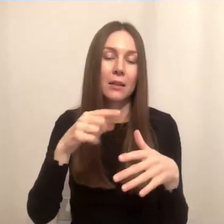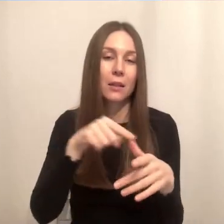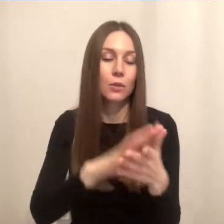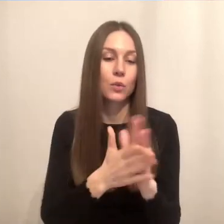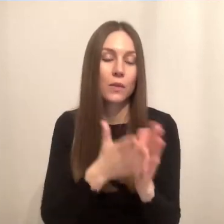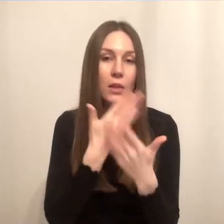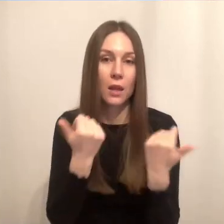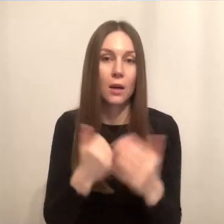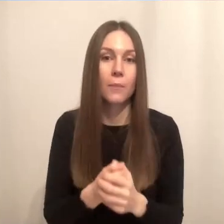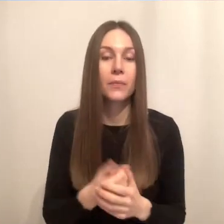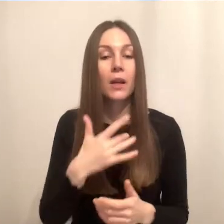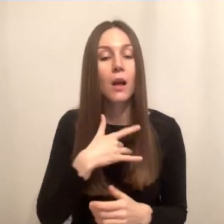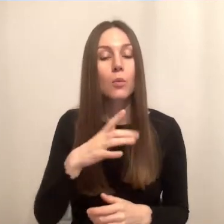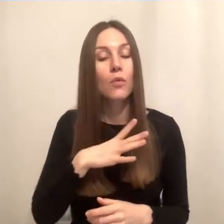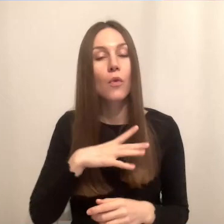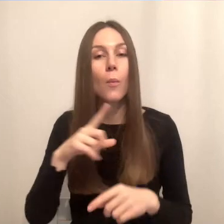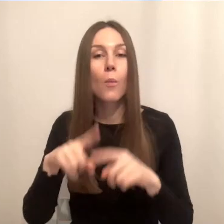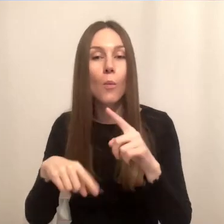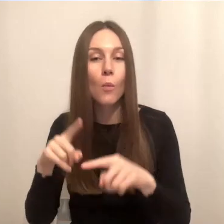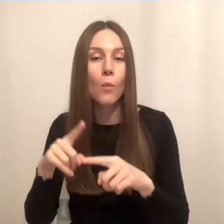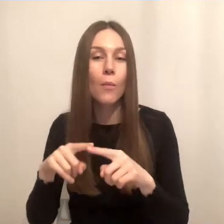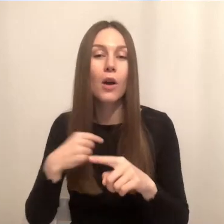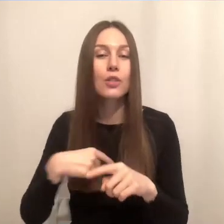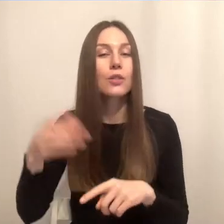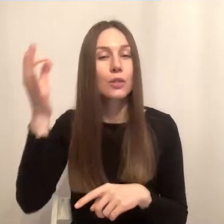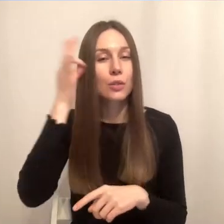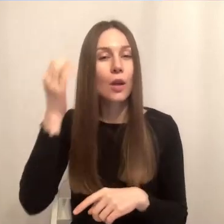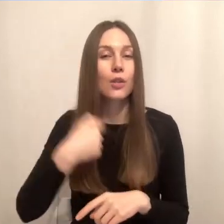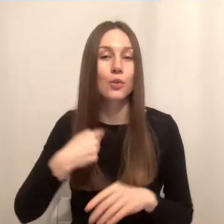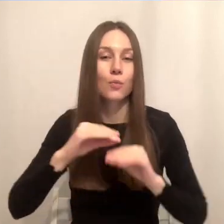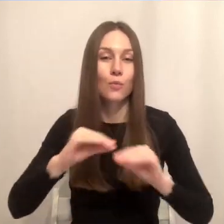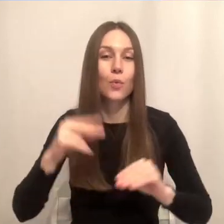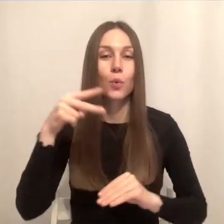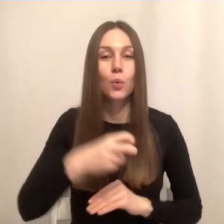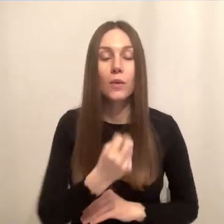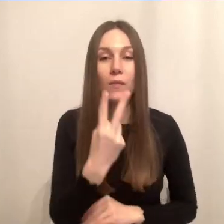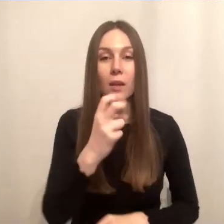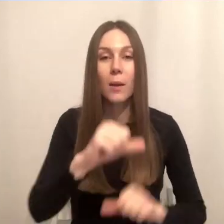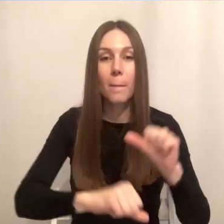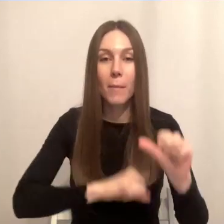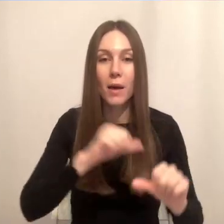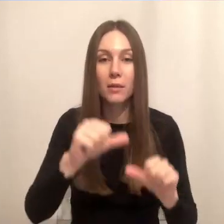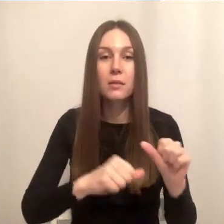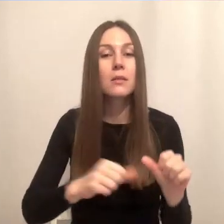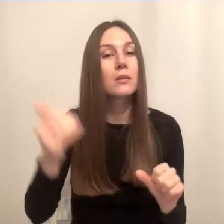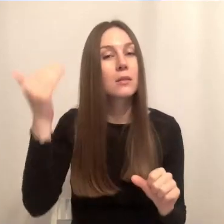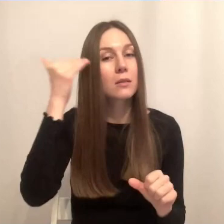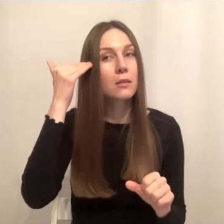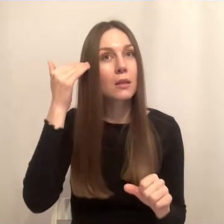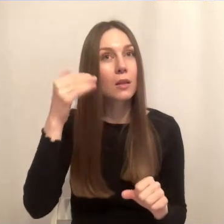buvo politizuojama ir aš dar pamenu, kai aš pats buvau pedagogas 2012 metais, tai aš tikrai pamenu, 13